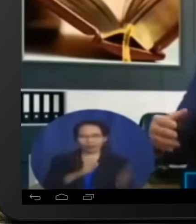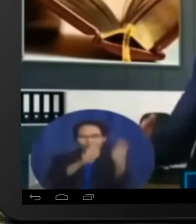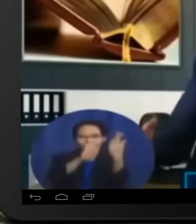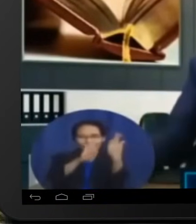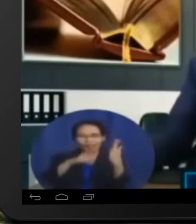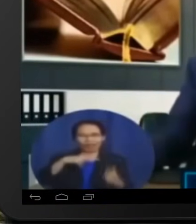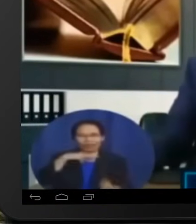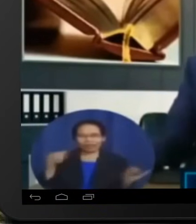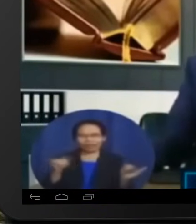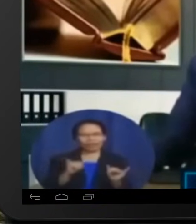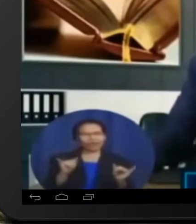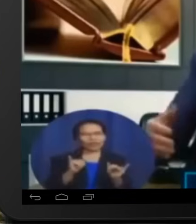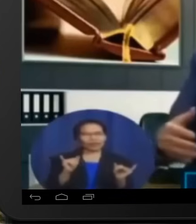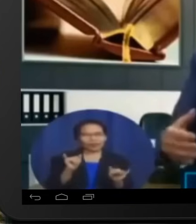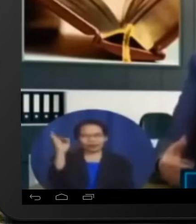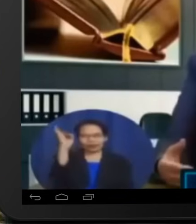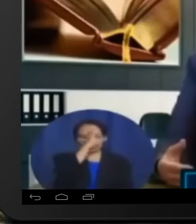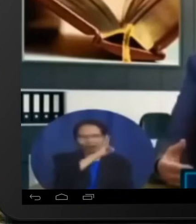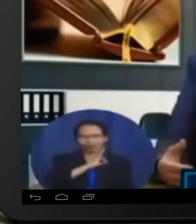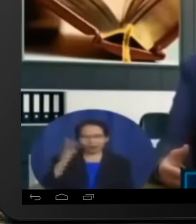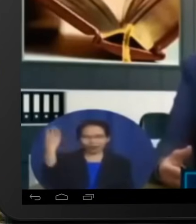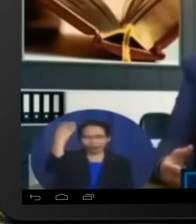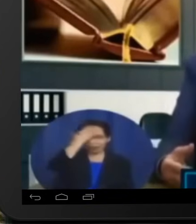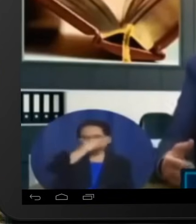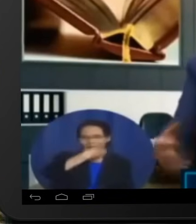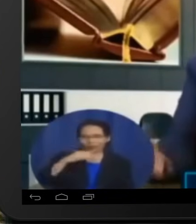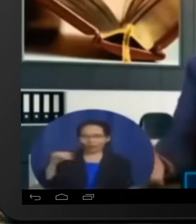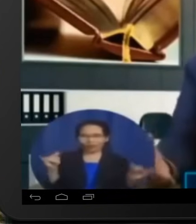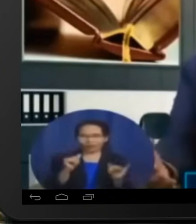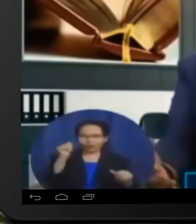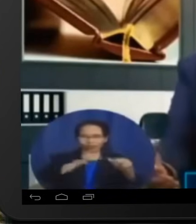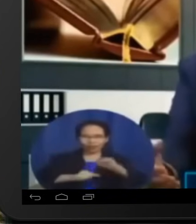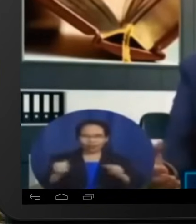Hindi naman ako kagaya nung itsura nung mga magaganda talaga, gaya ng